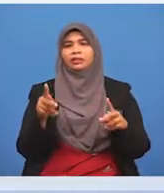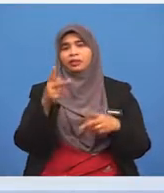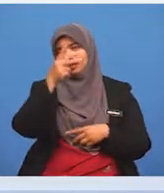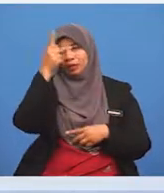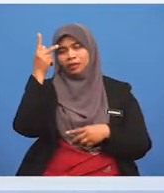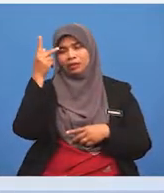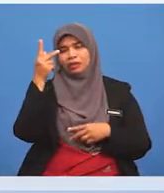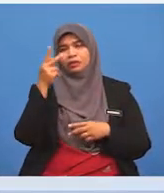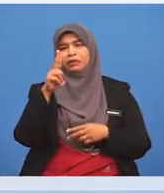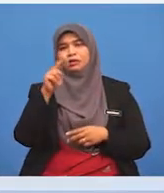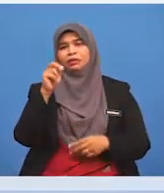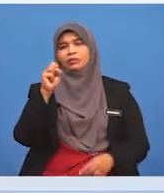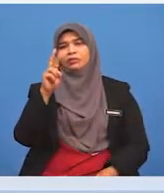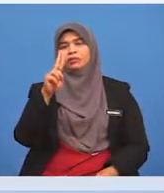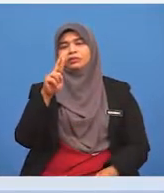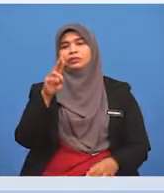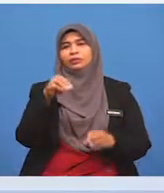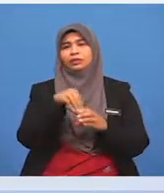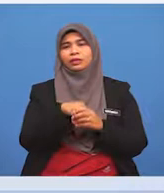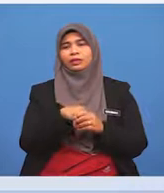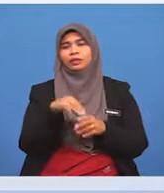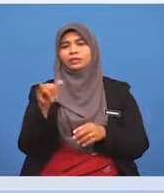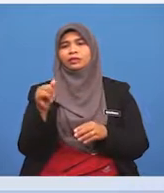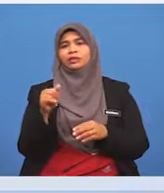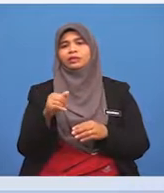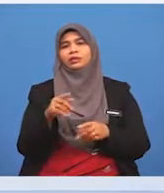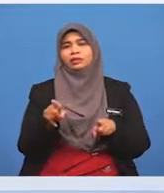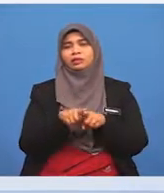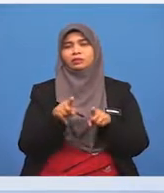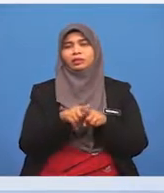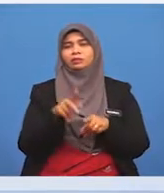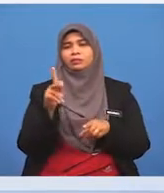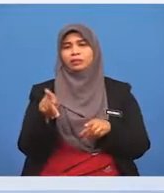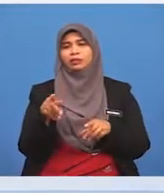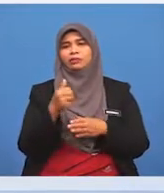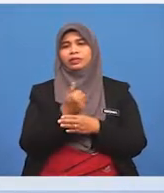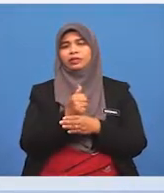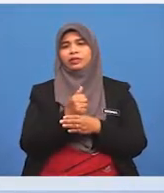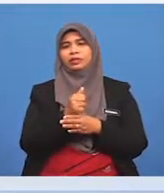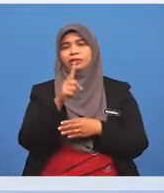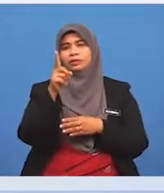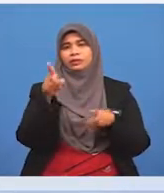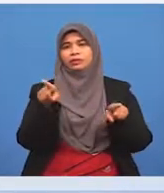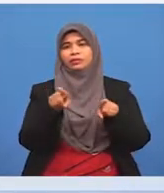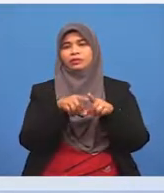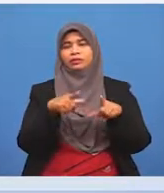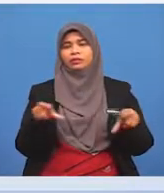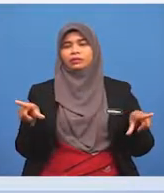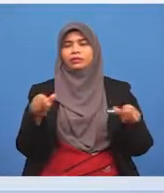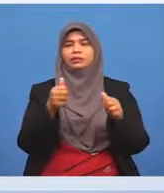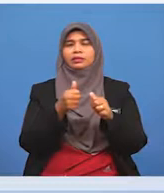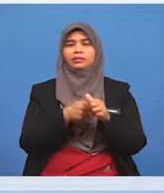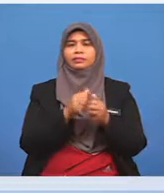lain. Setiap kejadian alam saling memerlukan antara satu sama lain supaya